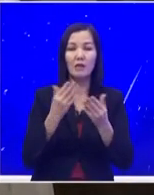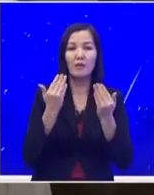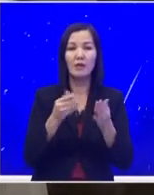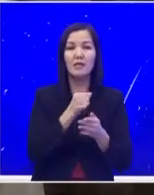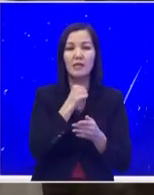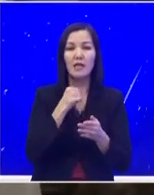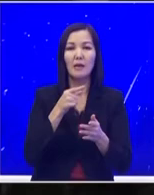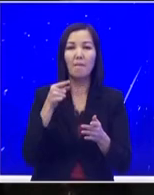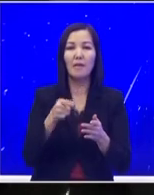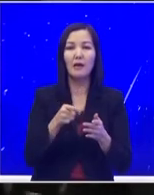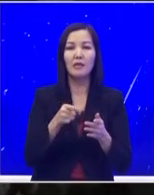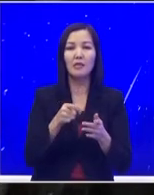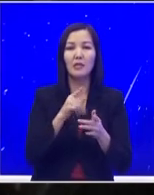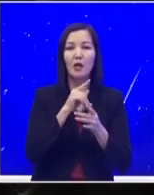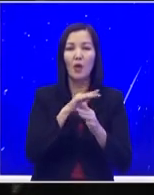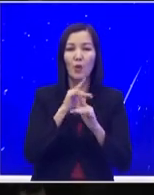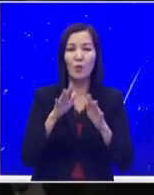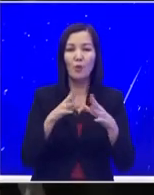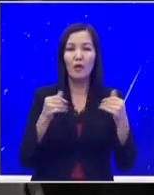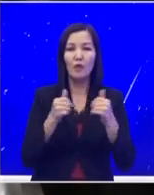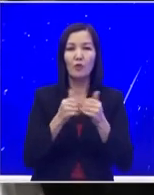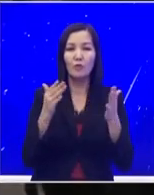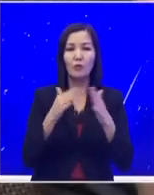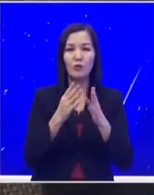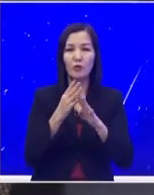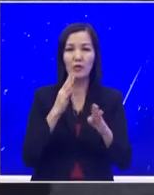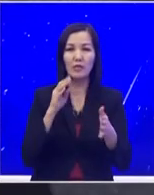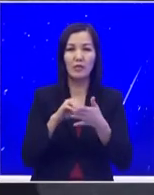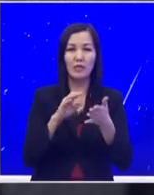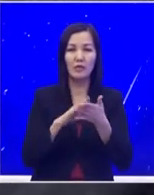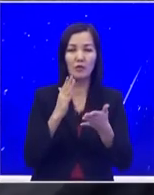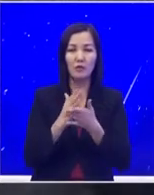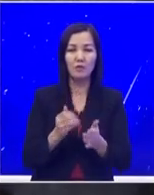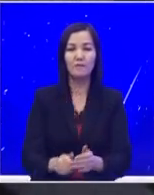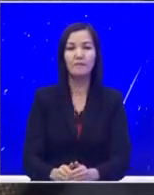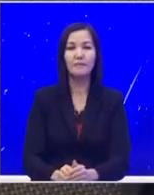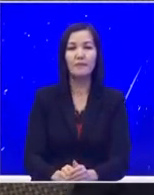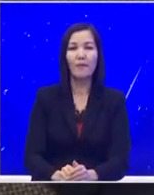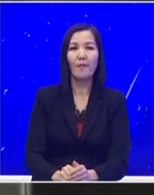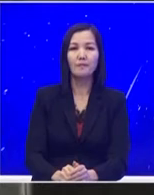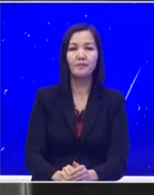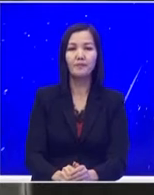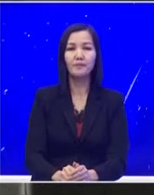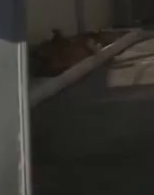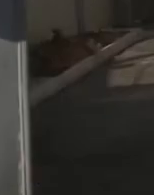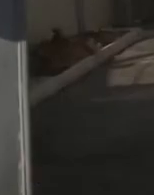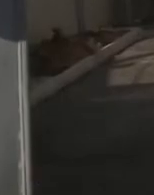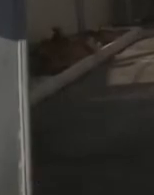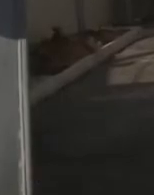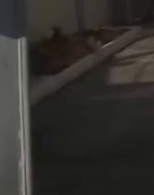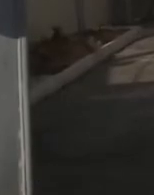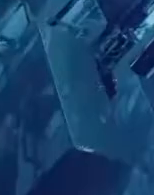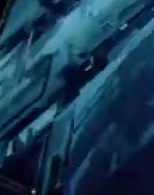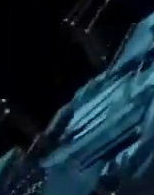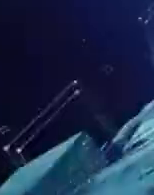Талғарда мыңға тарта көпбалалы отбасы баспана кезегінде тұр. Амина Құдайберген, Аманжол Жүнкешев, Жетісу арнасы.